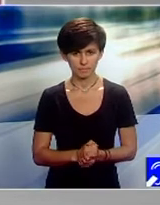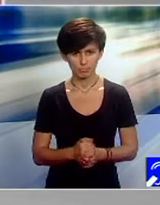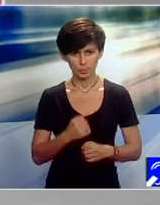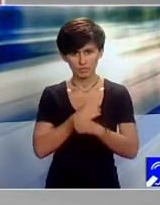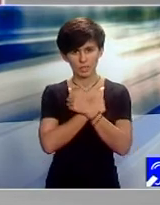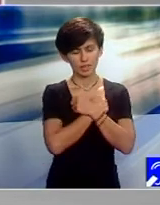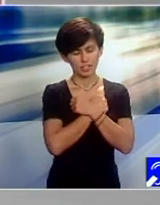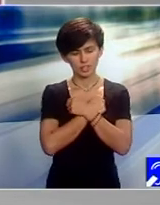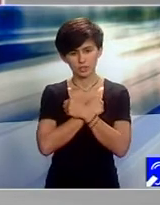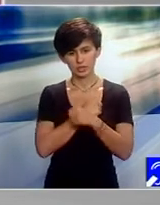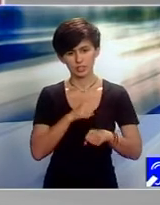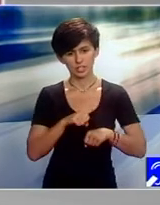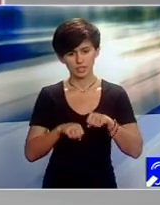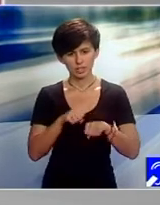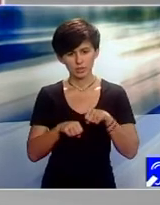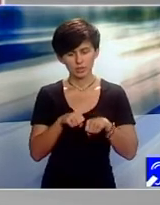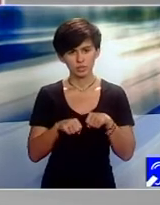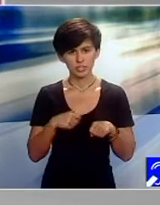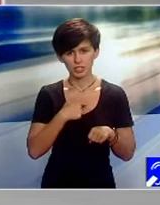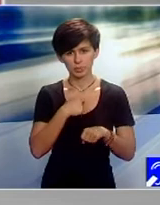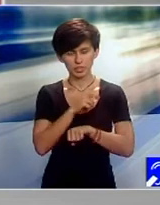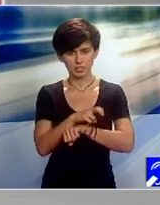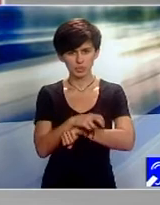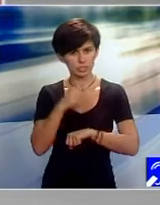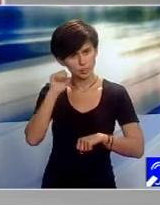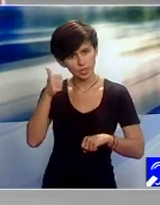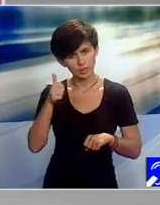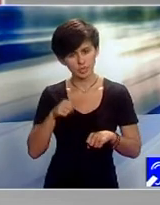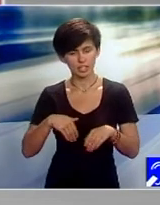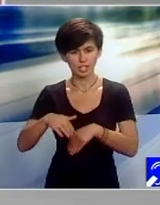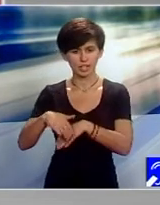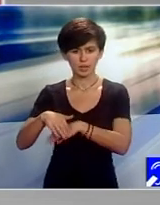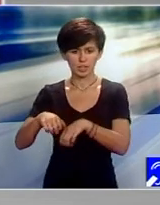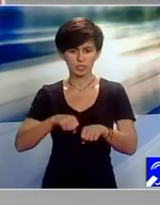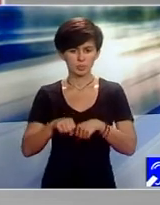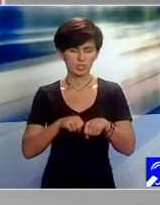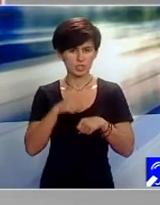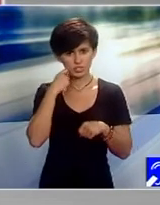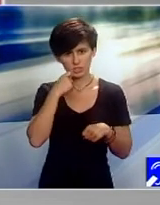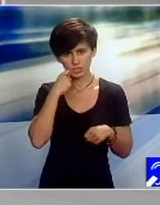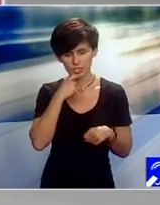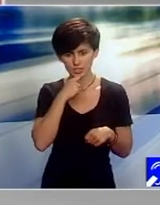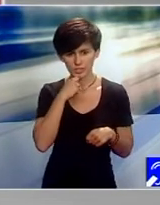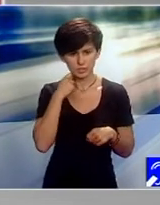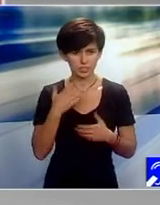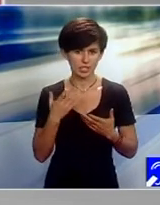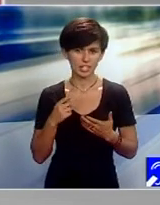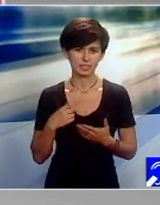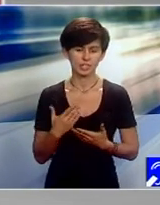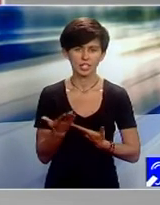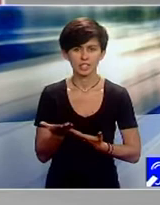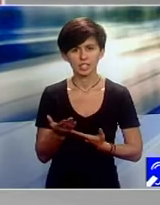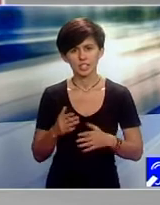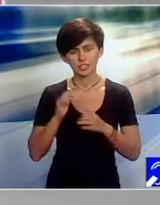Iubitorii mersului cu bicicleta vor putea participa mâine la Marșul Bicicliștilor Clujeni, eveniment ce se încadrează în programul dedicat Săptămânii